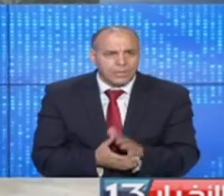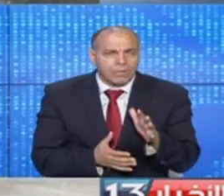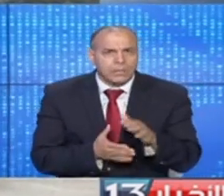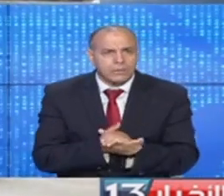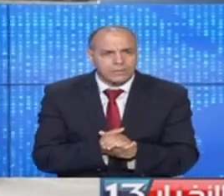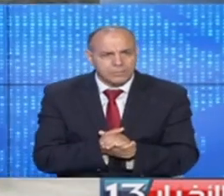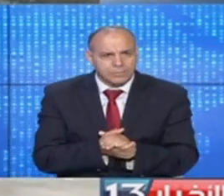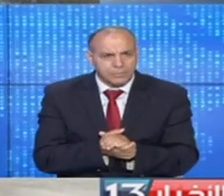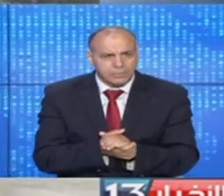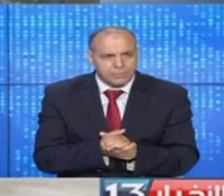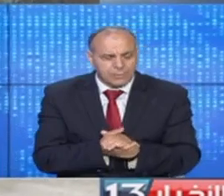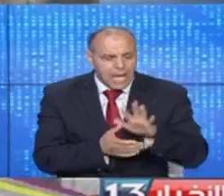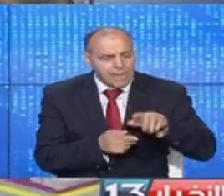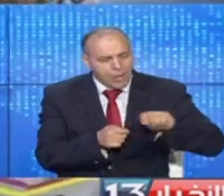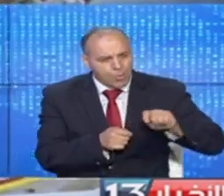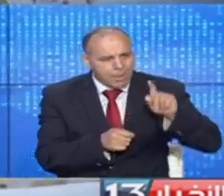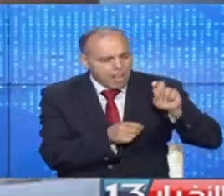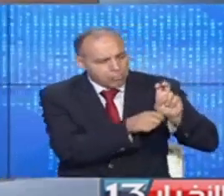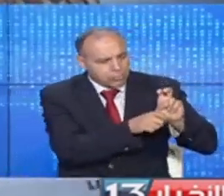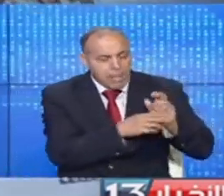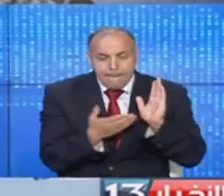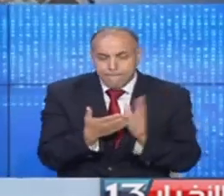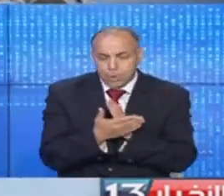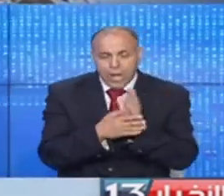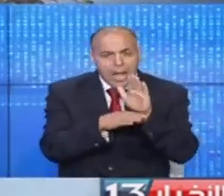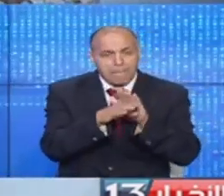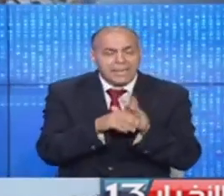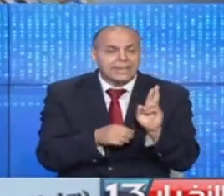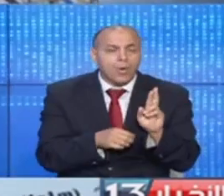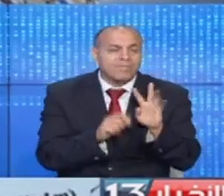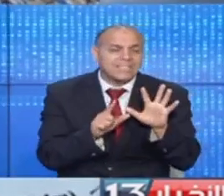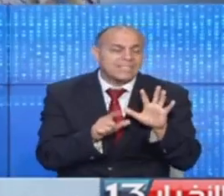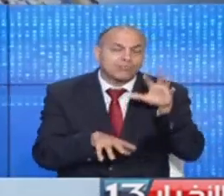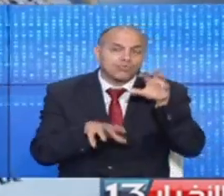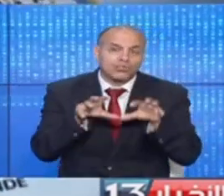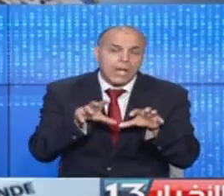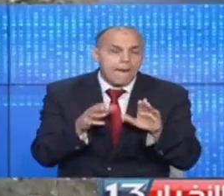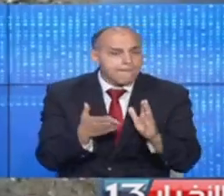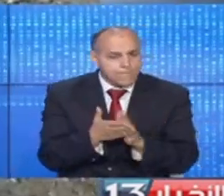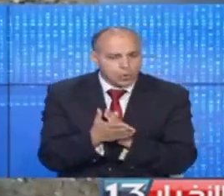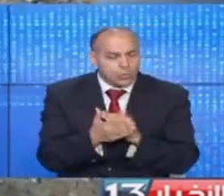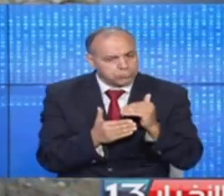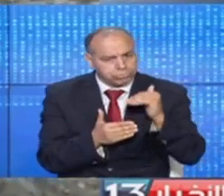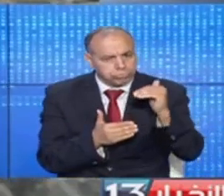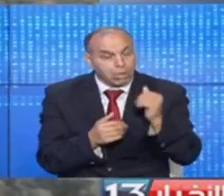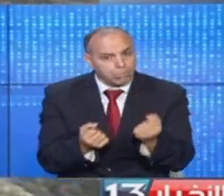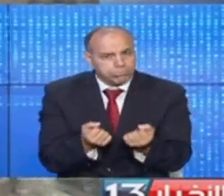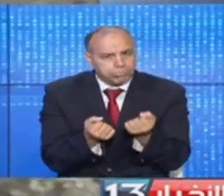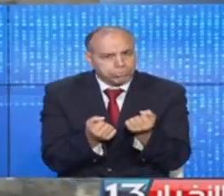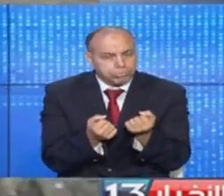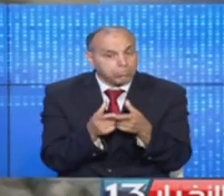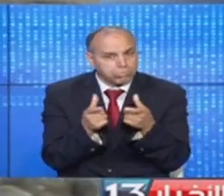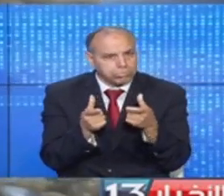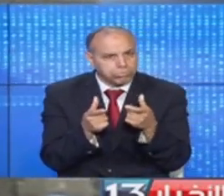اه حمايه مدينه رواد من الفيضانات مشروع تنموي حيوي واساسي